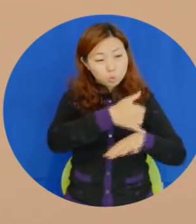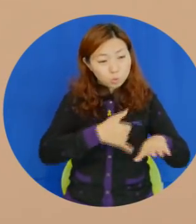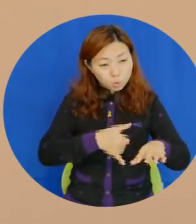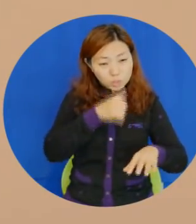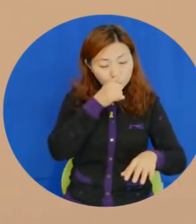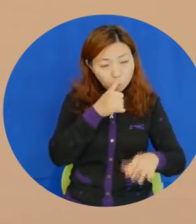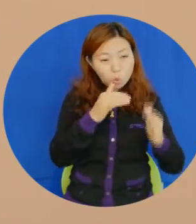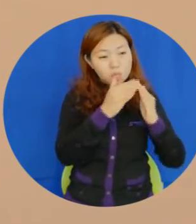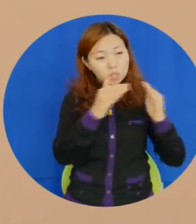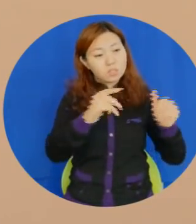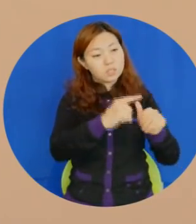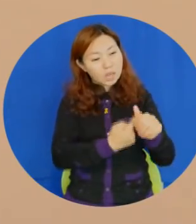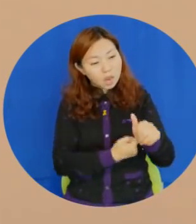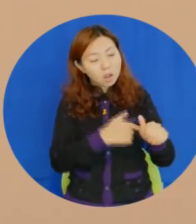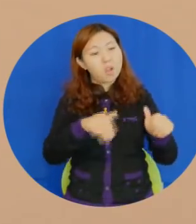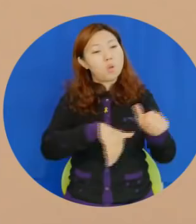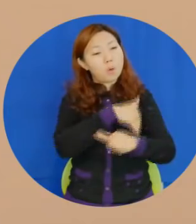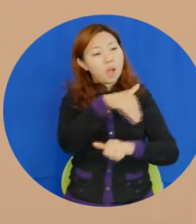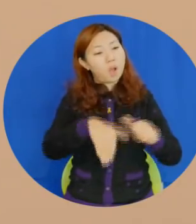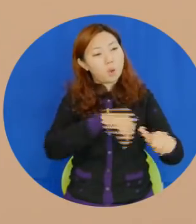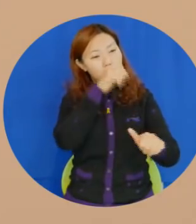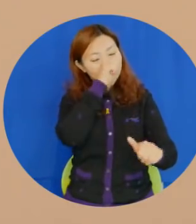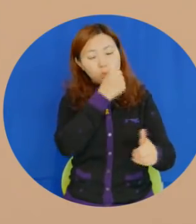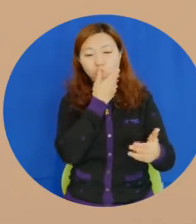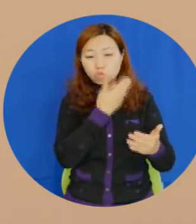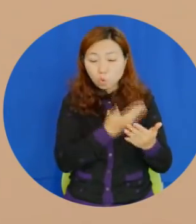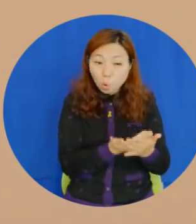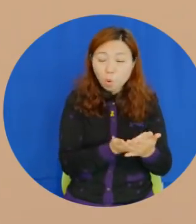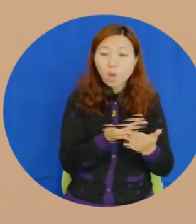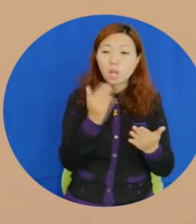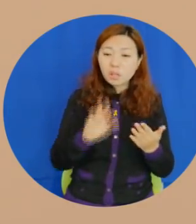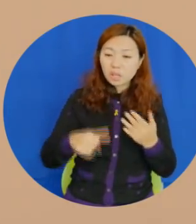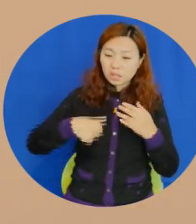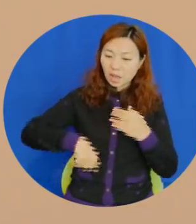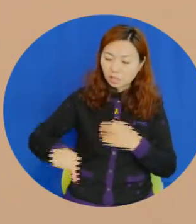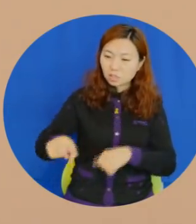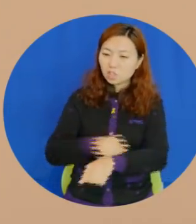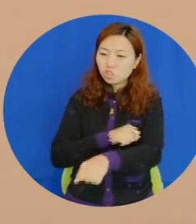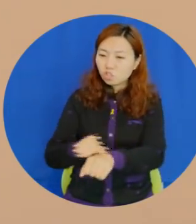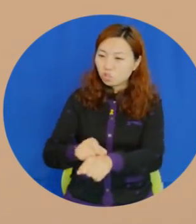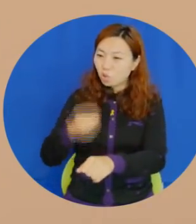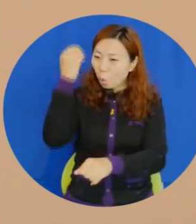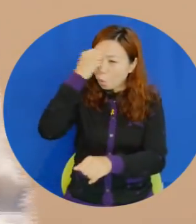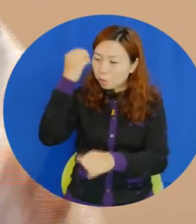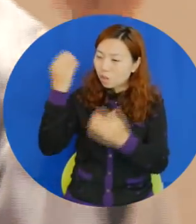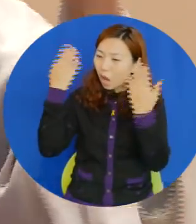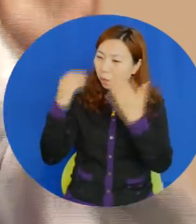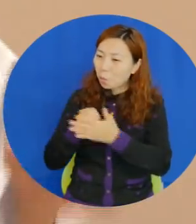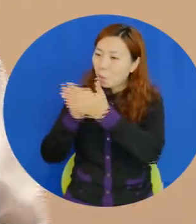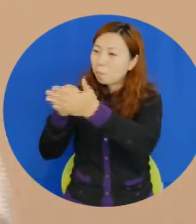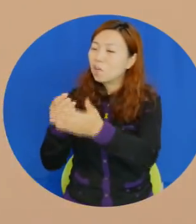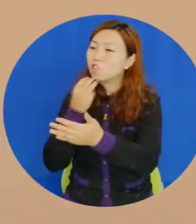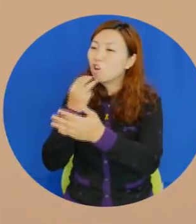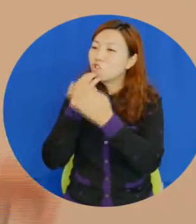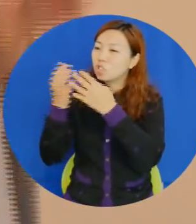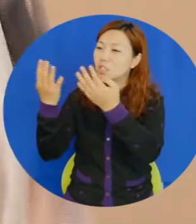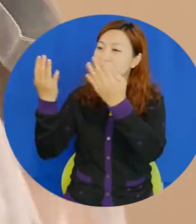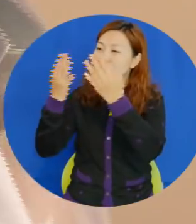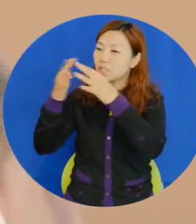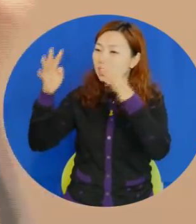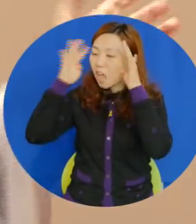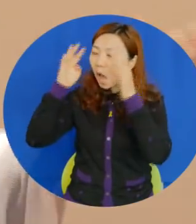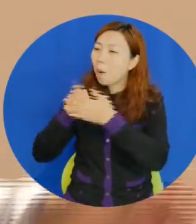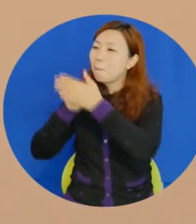농촌 생활도 하고, 전원 생활도 하고, 환경적 가치도 중하면서 또, 내 아들은 또, 특목고 가가지고